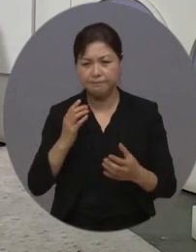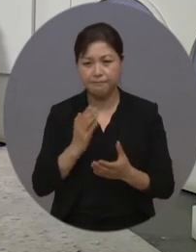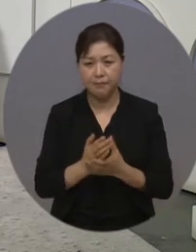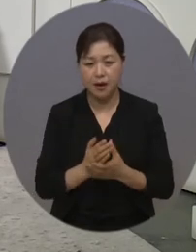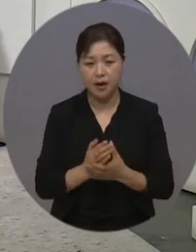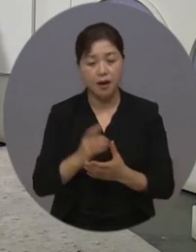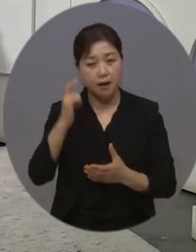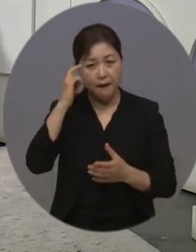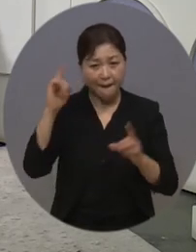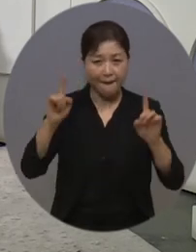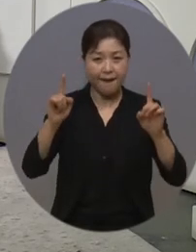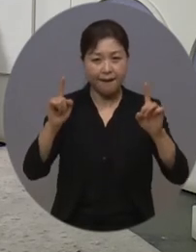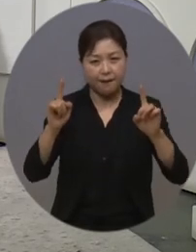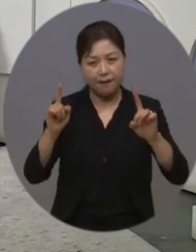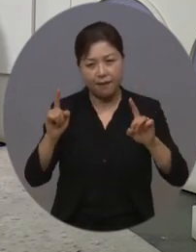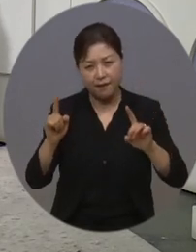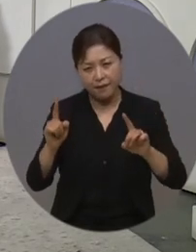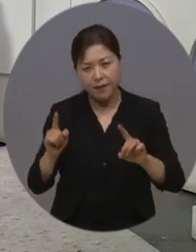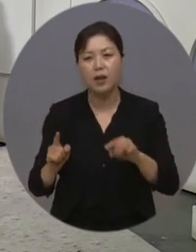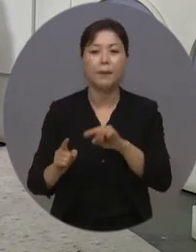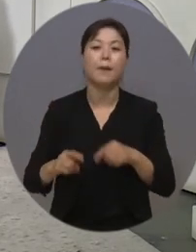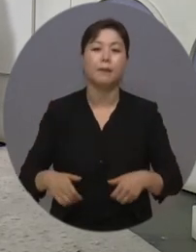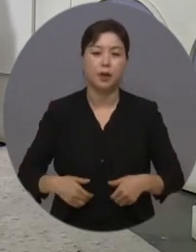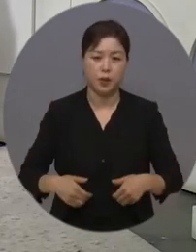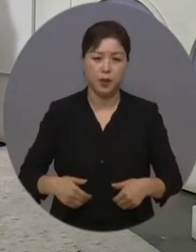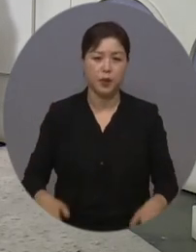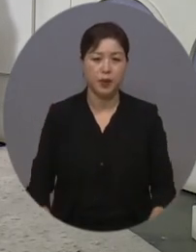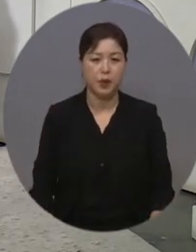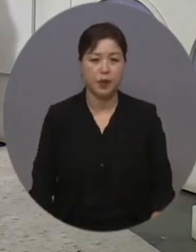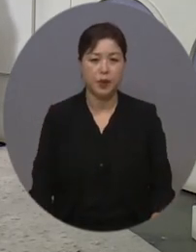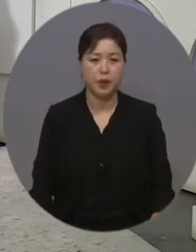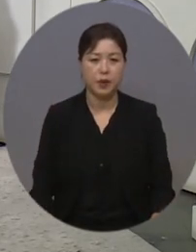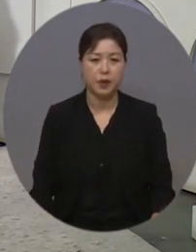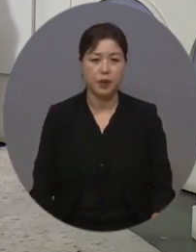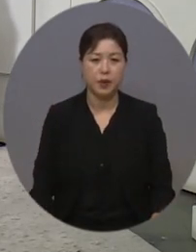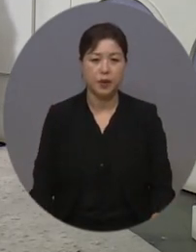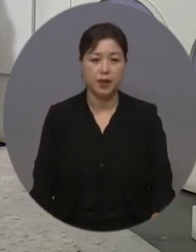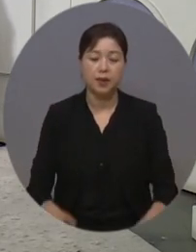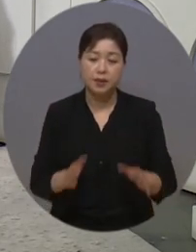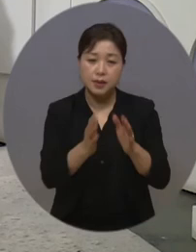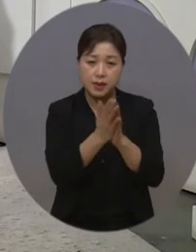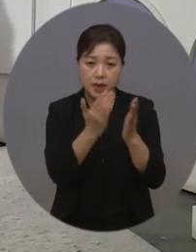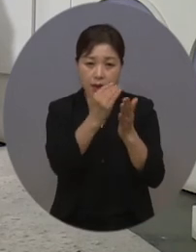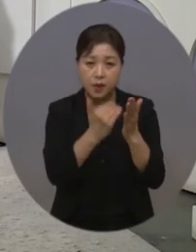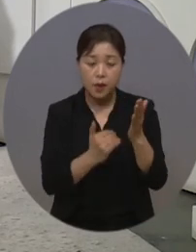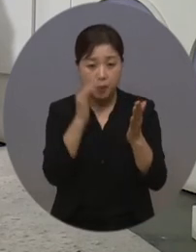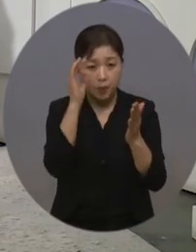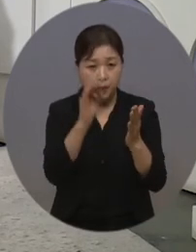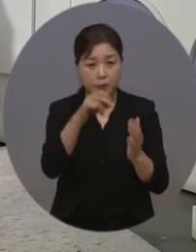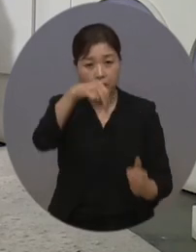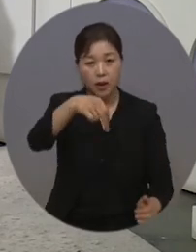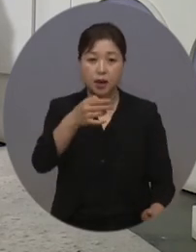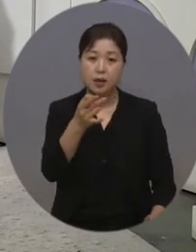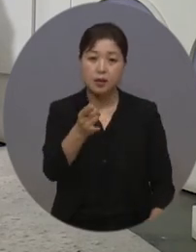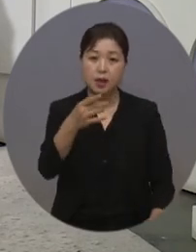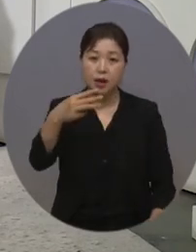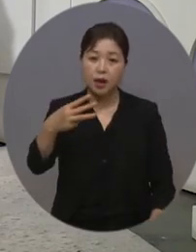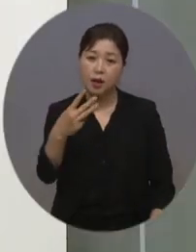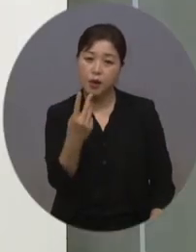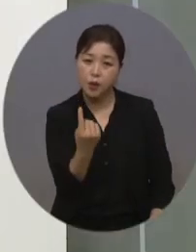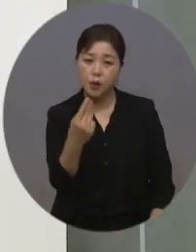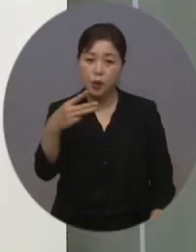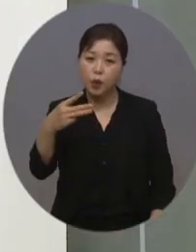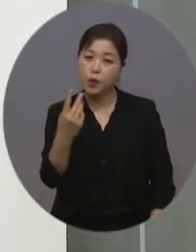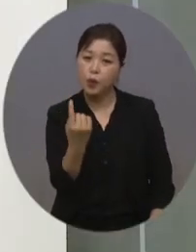되니까. 안 그러면 폭발하거든. 예. 근데 그 저서에 보면 세로토닌. 예.